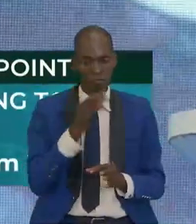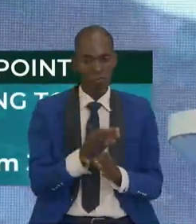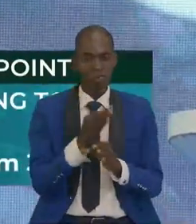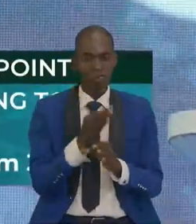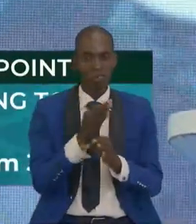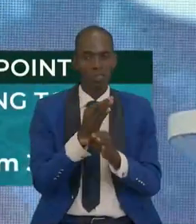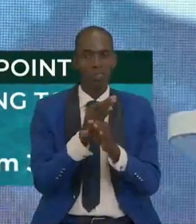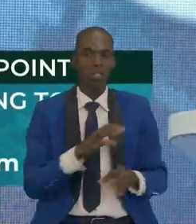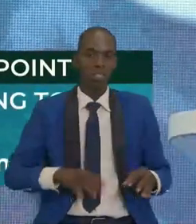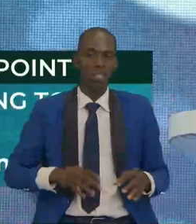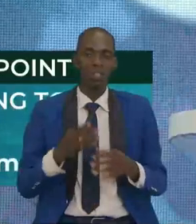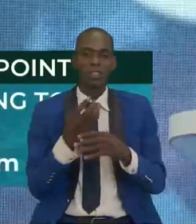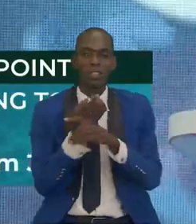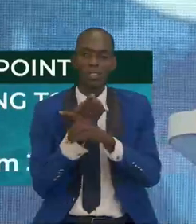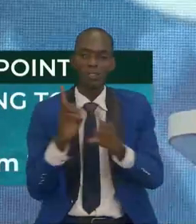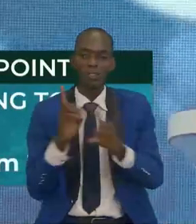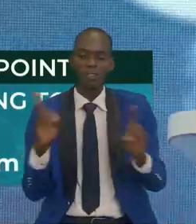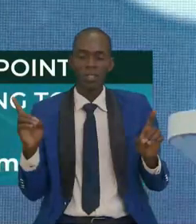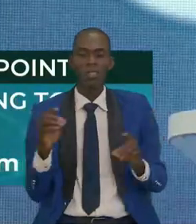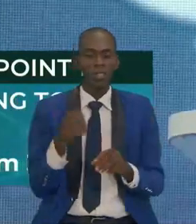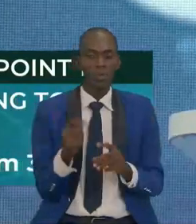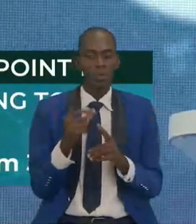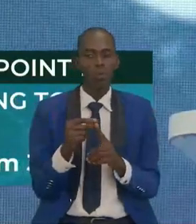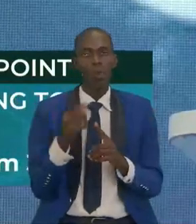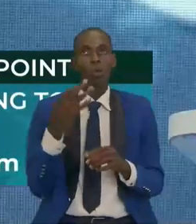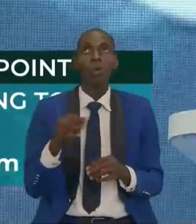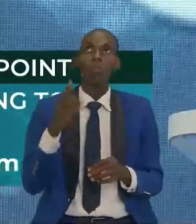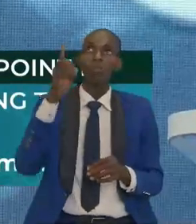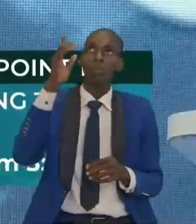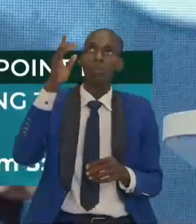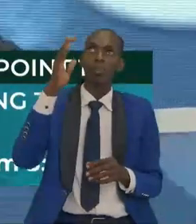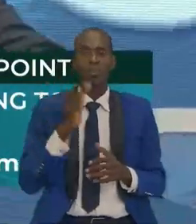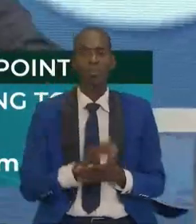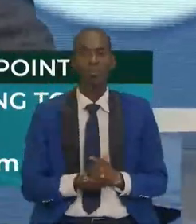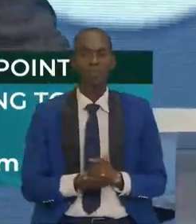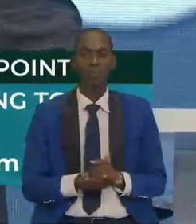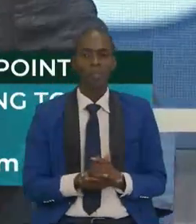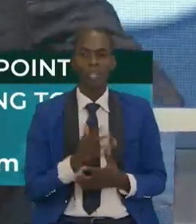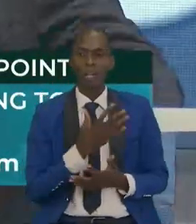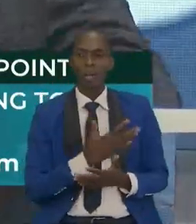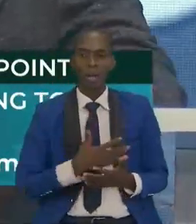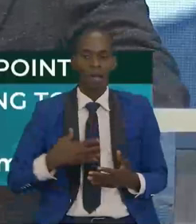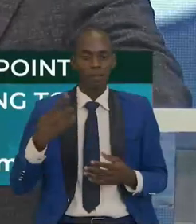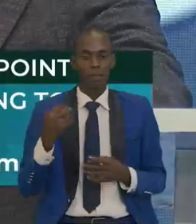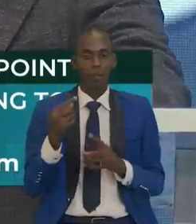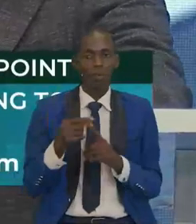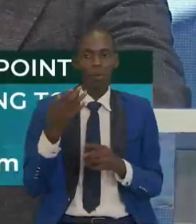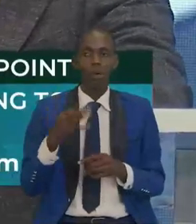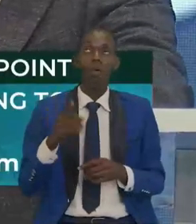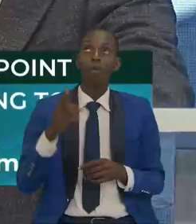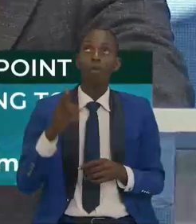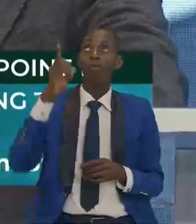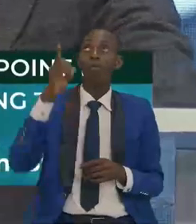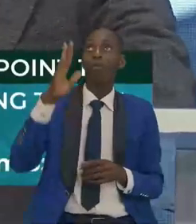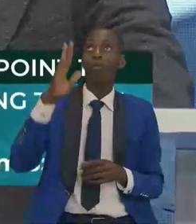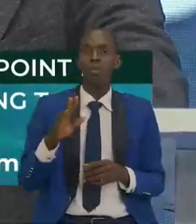Et fidèlement, Christ a présenté, a transmis le message de Dieu. Et